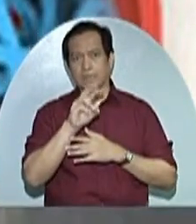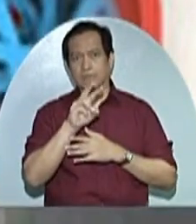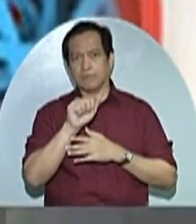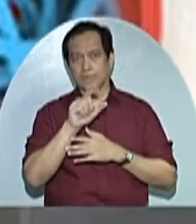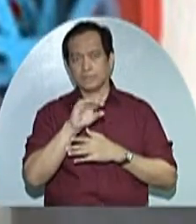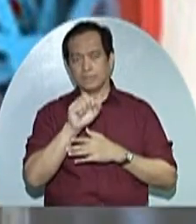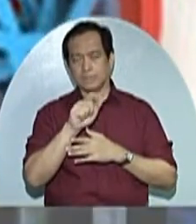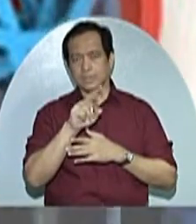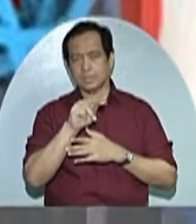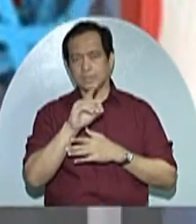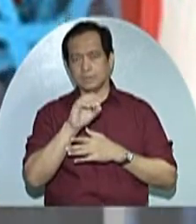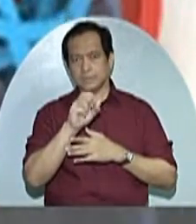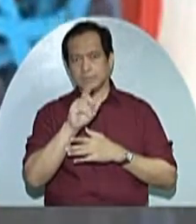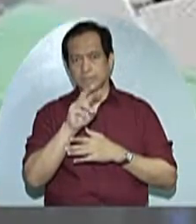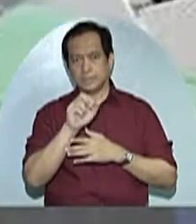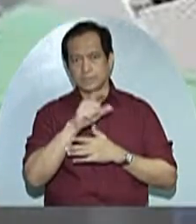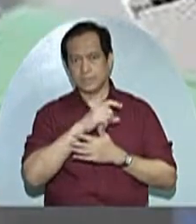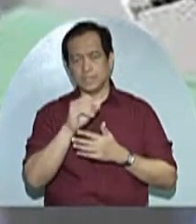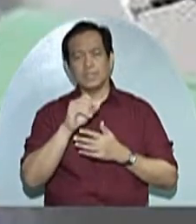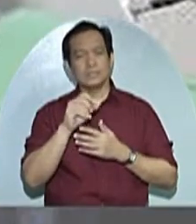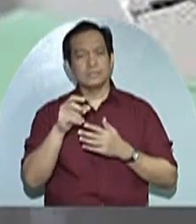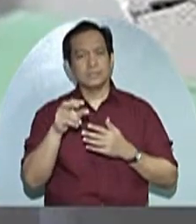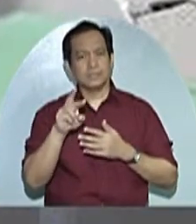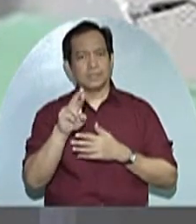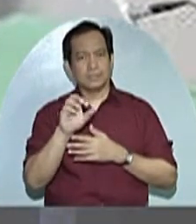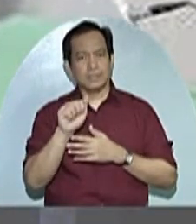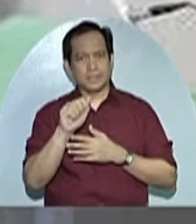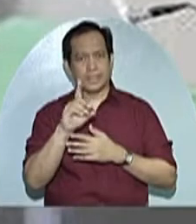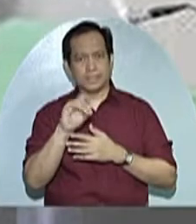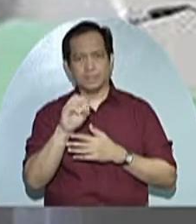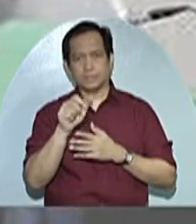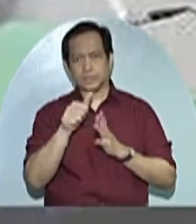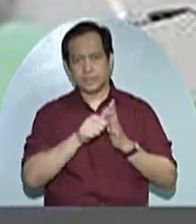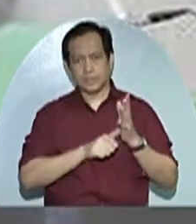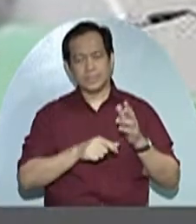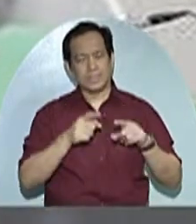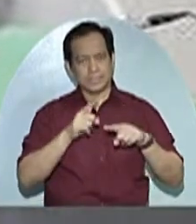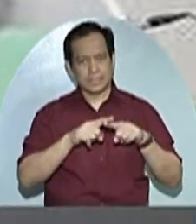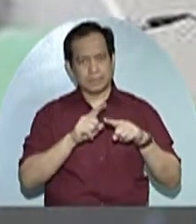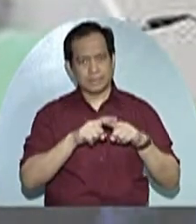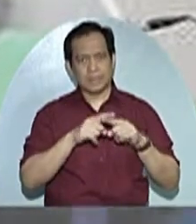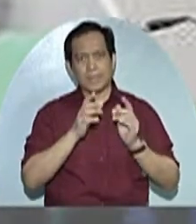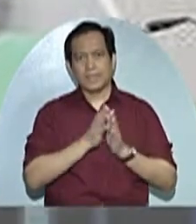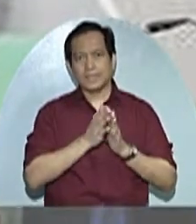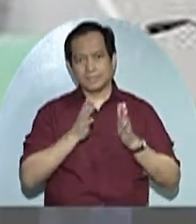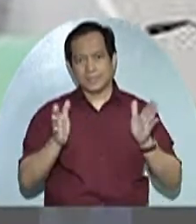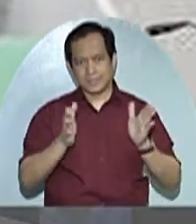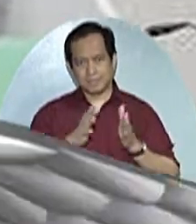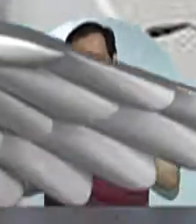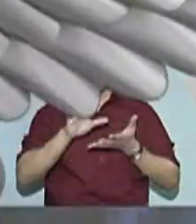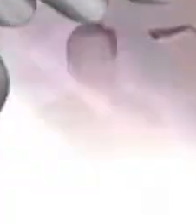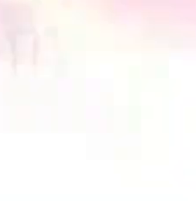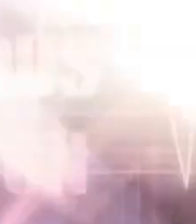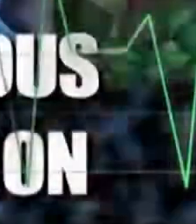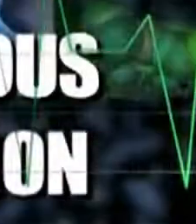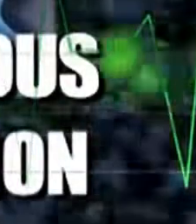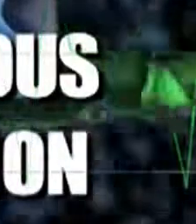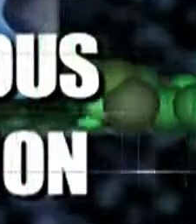endovascular embolization, at radiosurgery. Depende sa laki o liit ng damage nito.